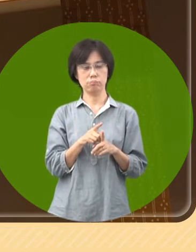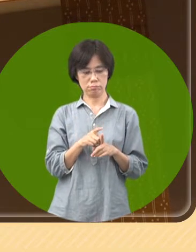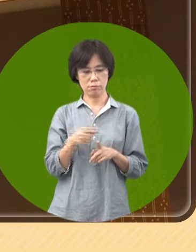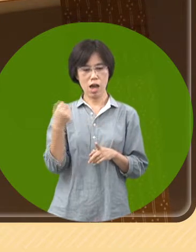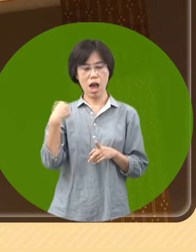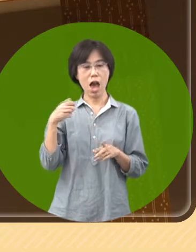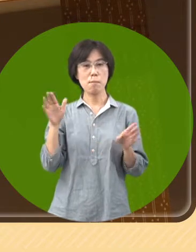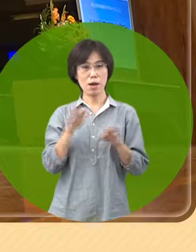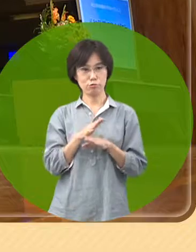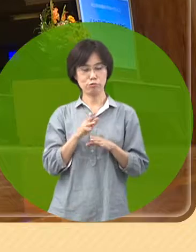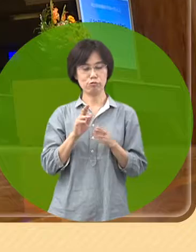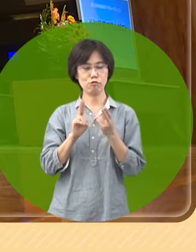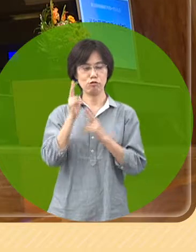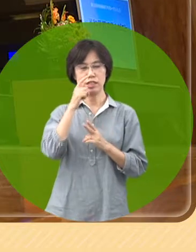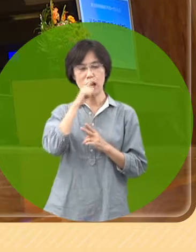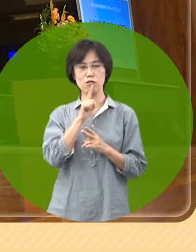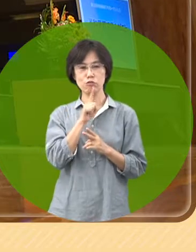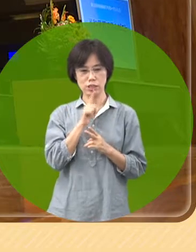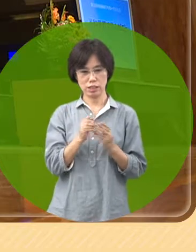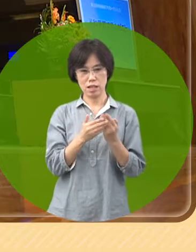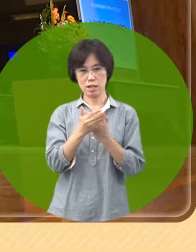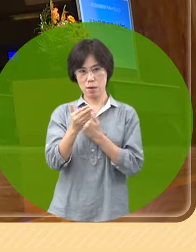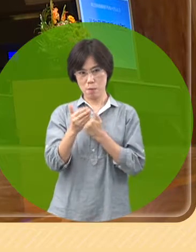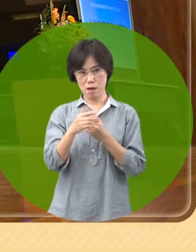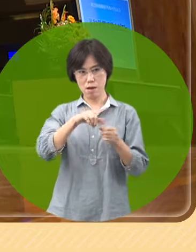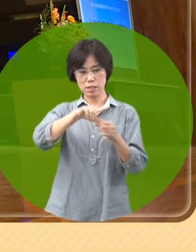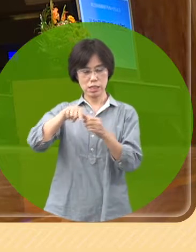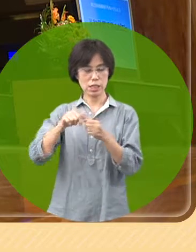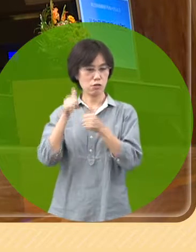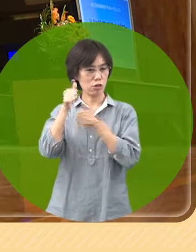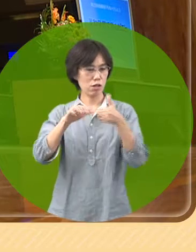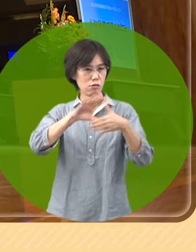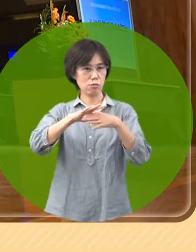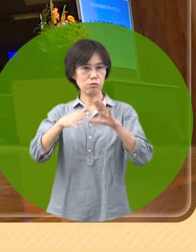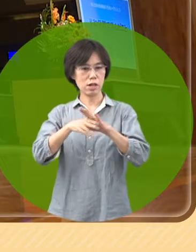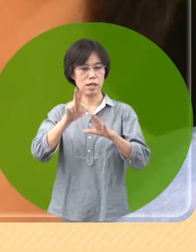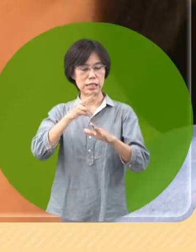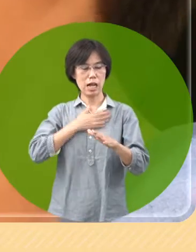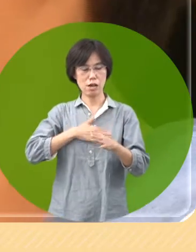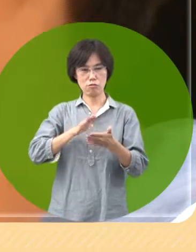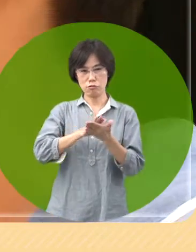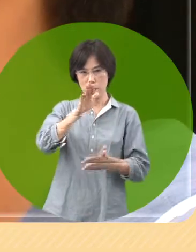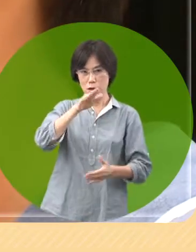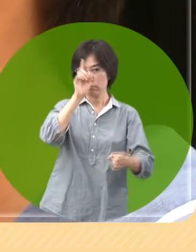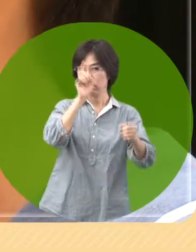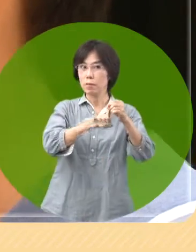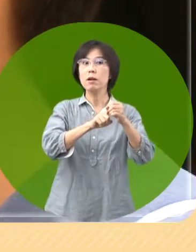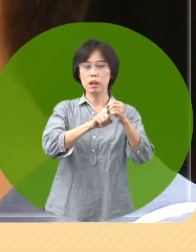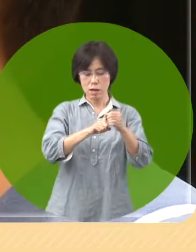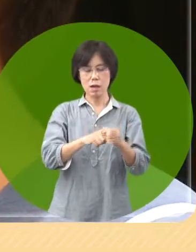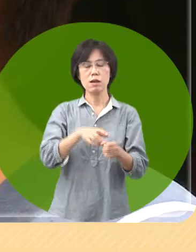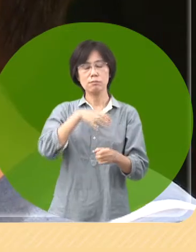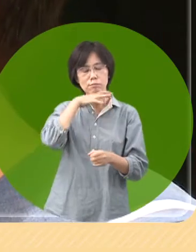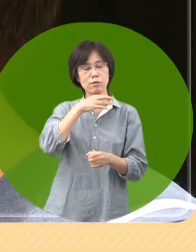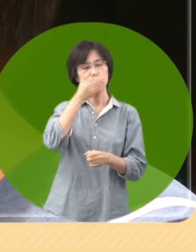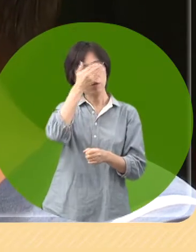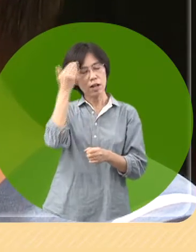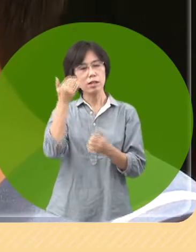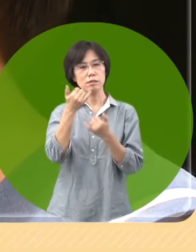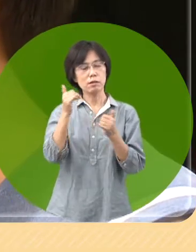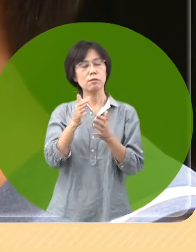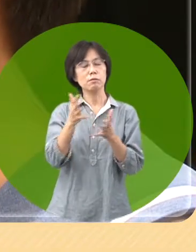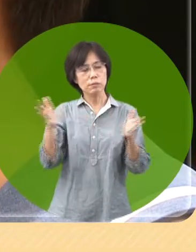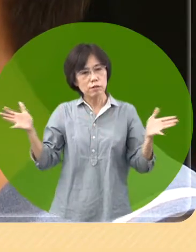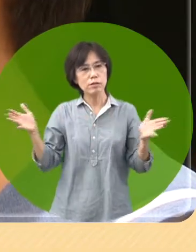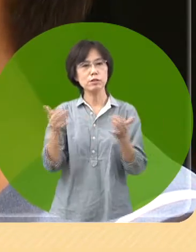では地域の伝統文化に対する理解を深めようと、幅広い世代の参加者が生活体験や意